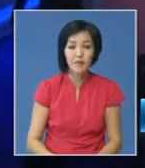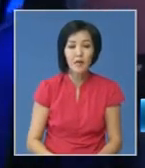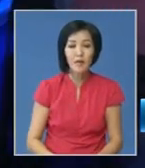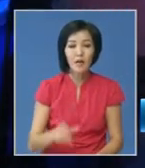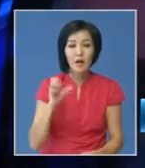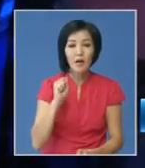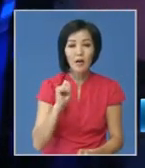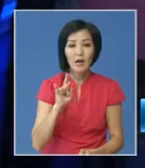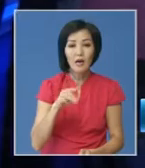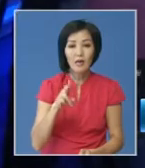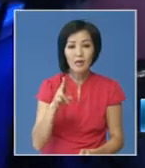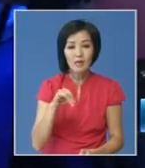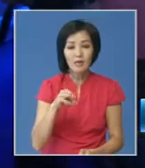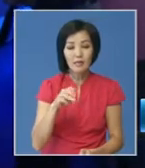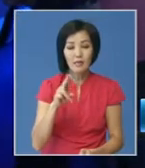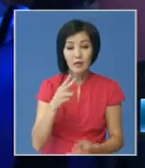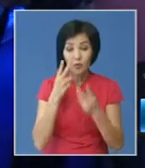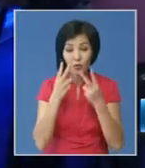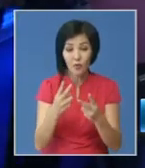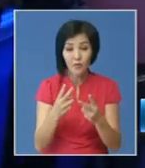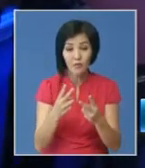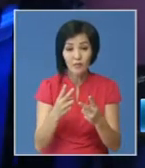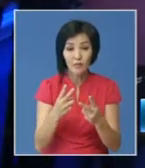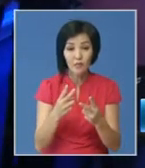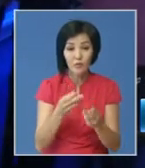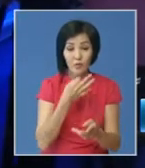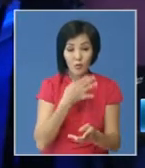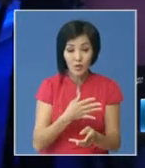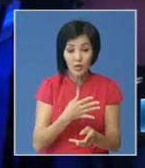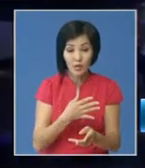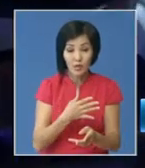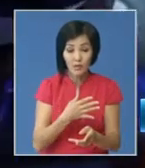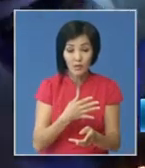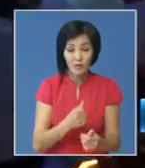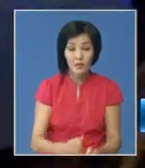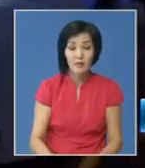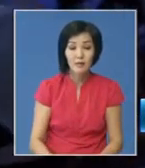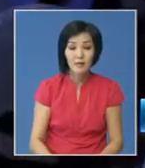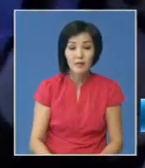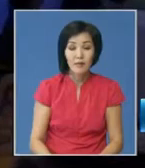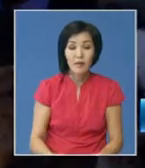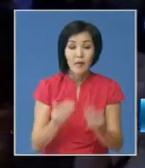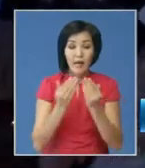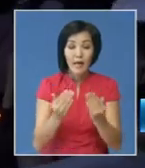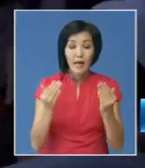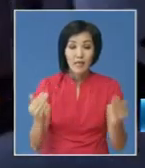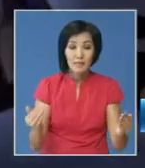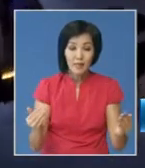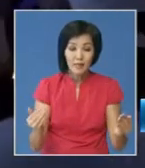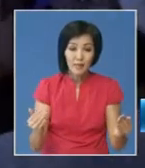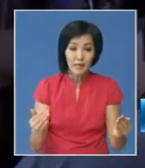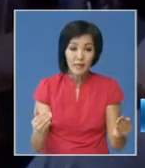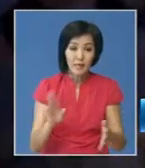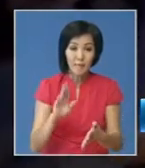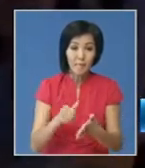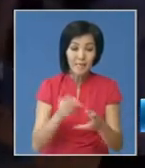жатырмын, Россияның несі. Әдей ұнайды, әдей көрейік кеткелдік. Астана Экспо 2017 көрмесінің ең